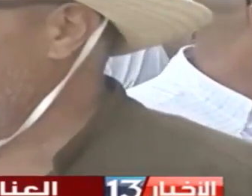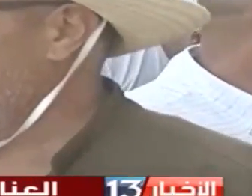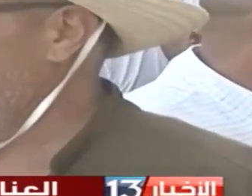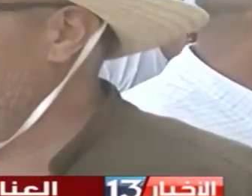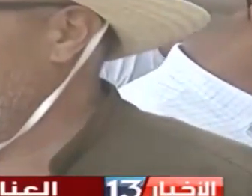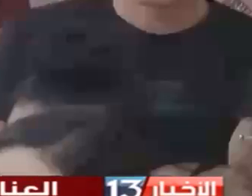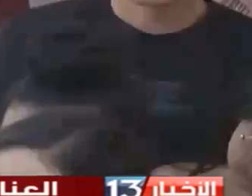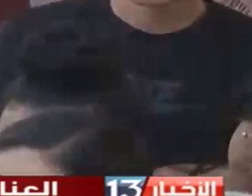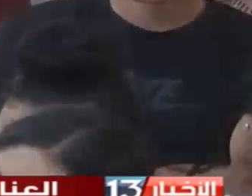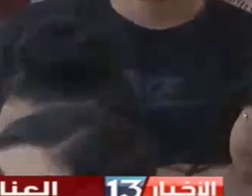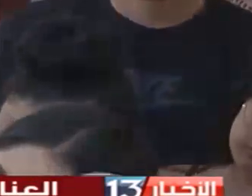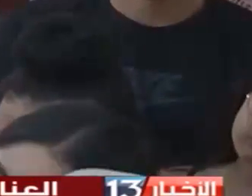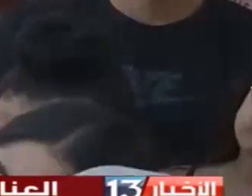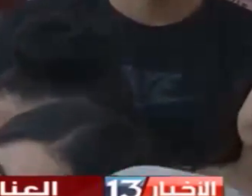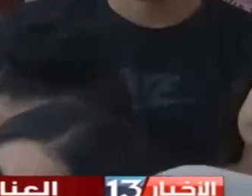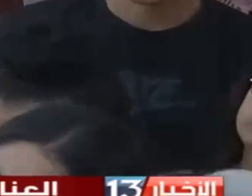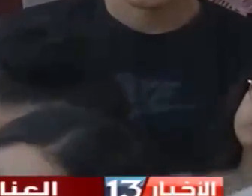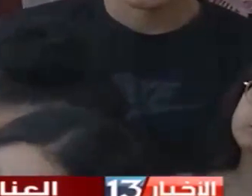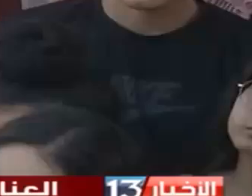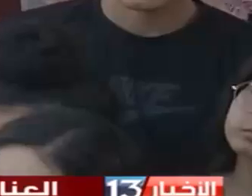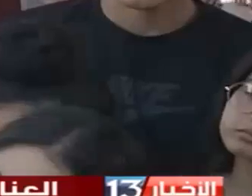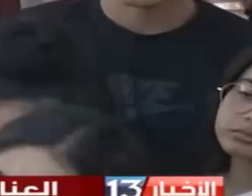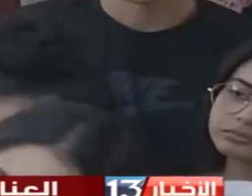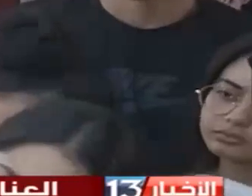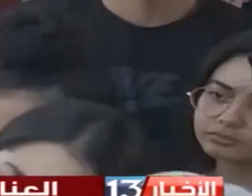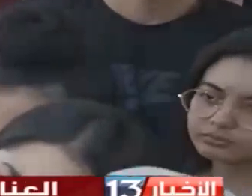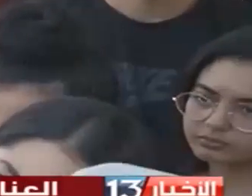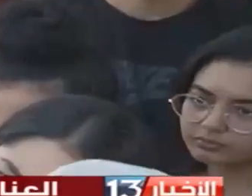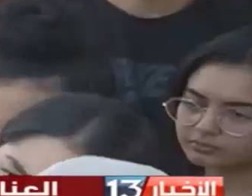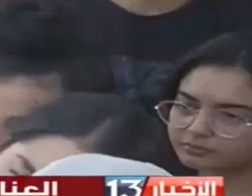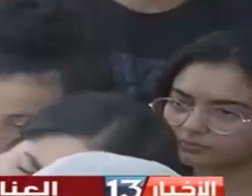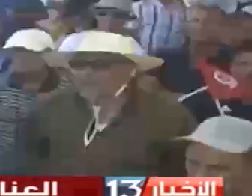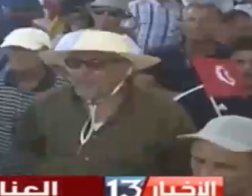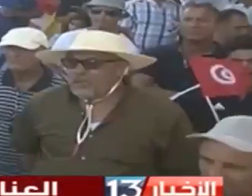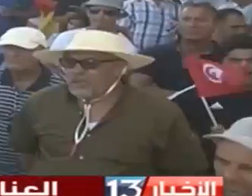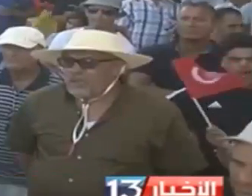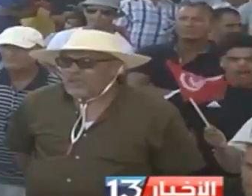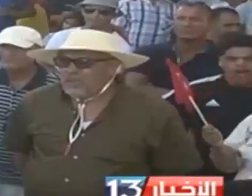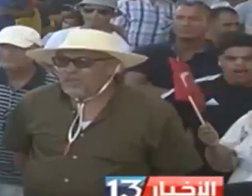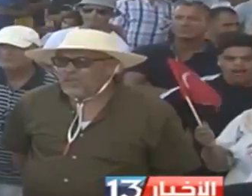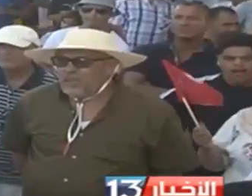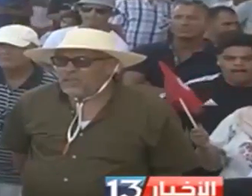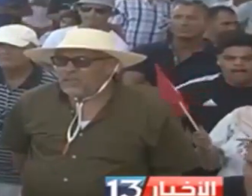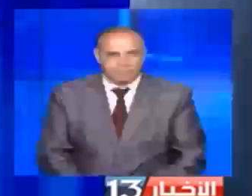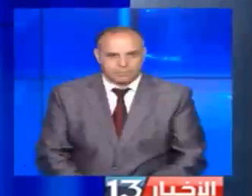والتدخل لتحسين الخدمات الصحية والبنية التحتية بالمنطقة.